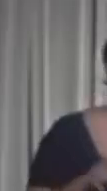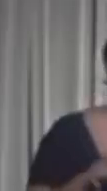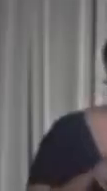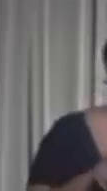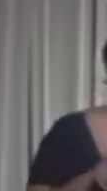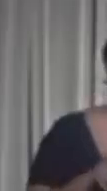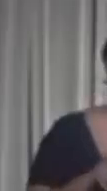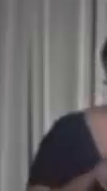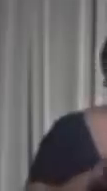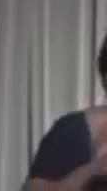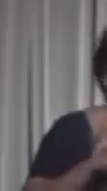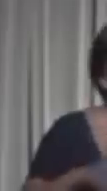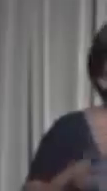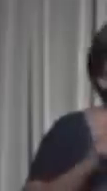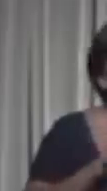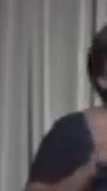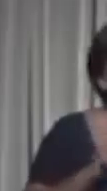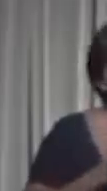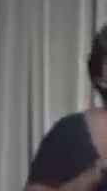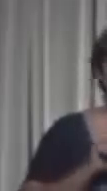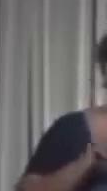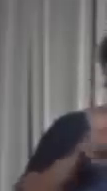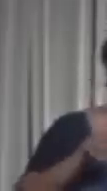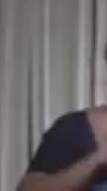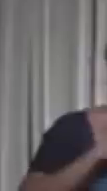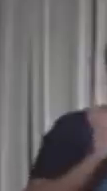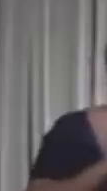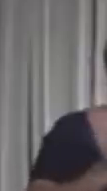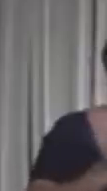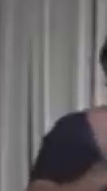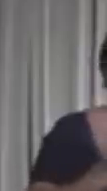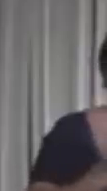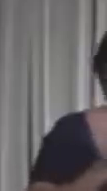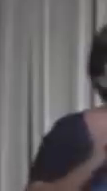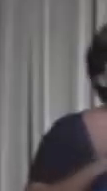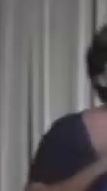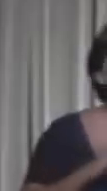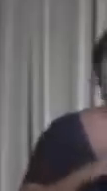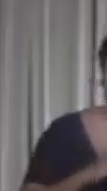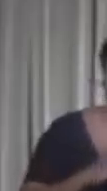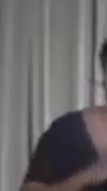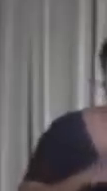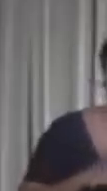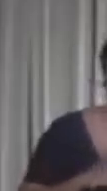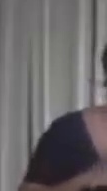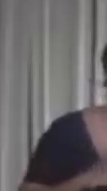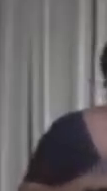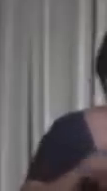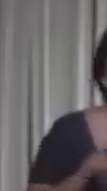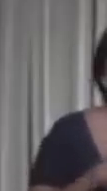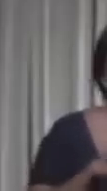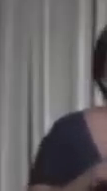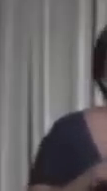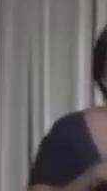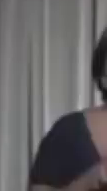நிறைவேற்றுவது எங்களால் முடியாமல் ஆகிவிடுமோ என்ற ஒரு அச்சத்திலே தான் இன்று இந்த விவசாயிகள் இருக்கிறார்கள். இன்று பாதையிலே நிற்கின்ற